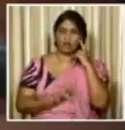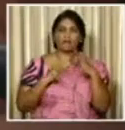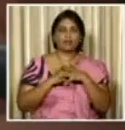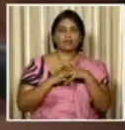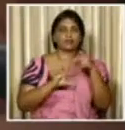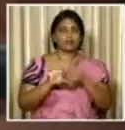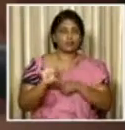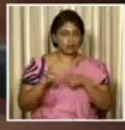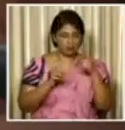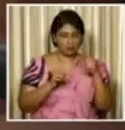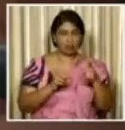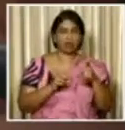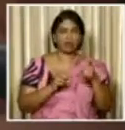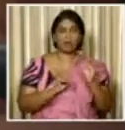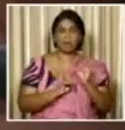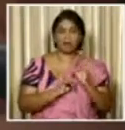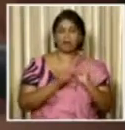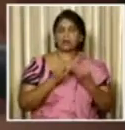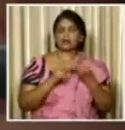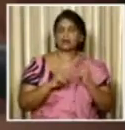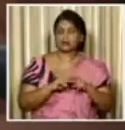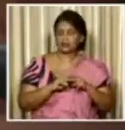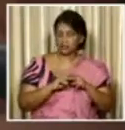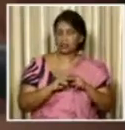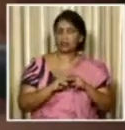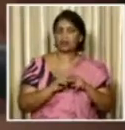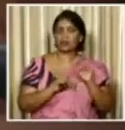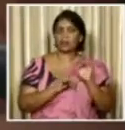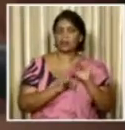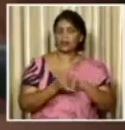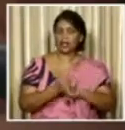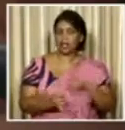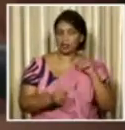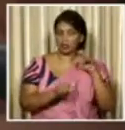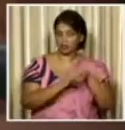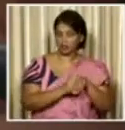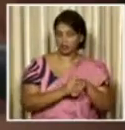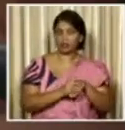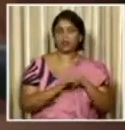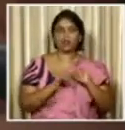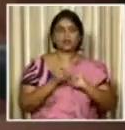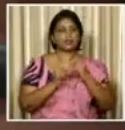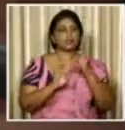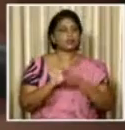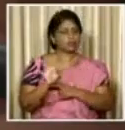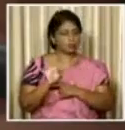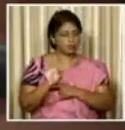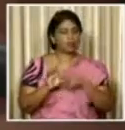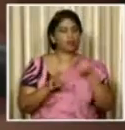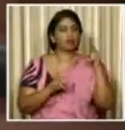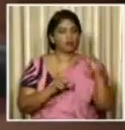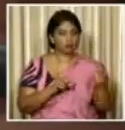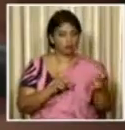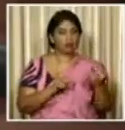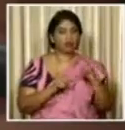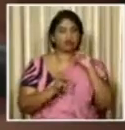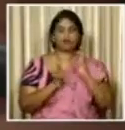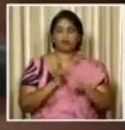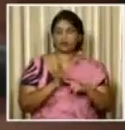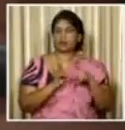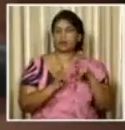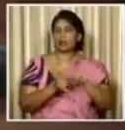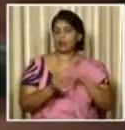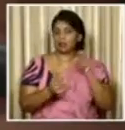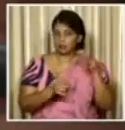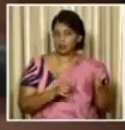yapa Abeywardhana. Oke pudgili karya mandali pudgili ke lekamare hati katitu karna. Sarat yapa Abeywardhana. Oke sambandhikar lekamare hati katitu